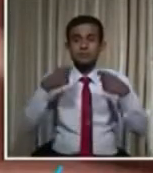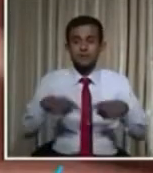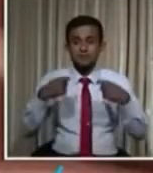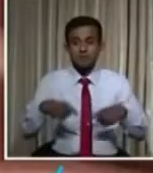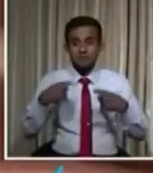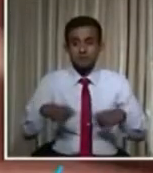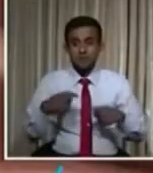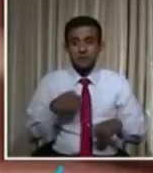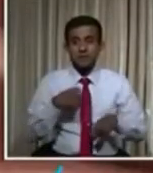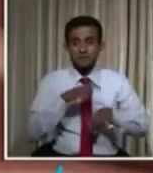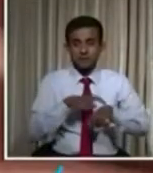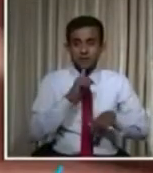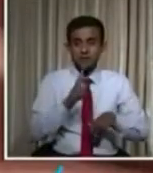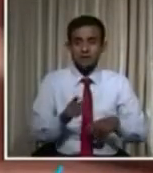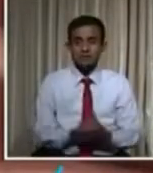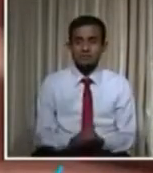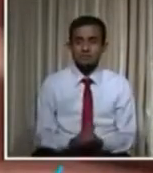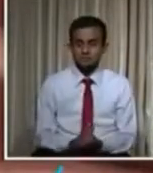කීපයක් මගේ කාලේවා කිව්වා.